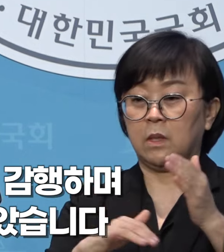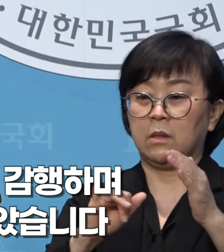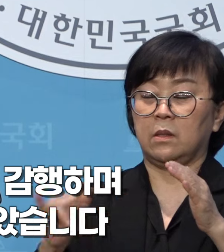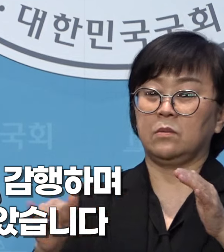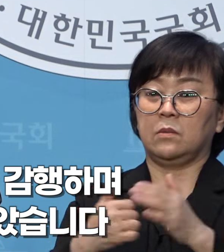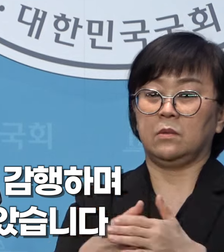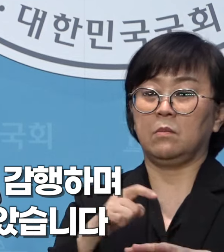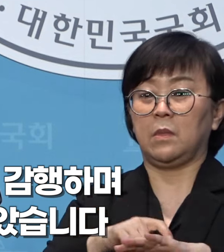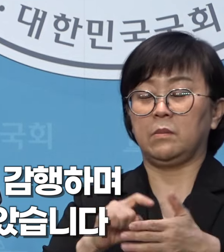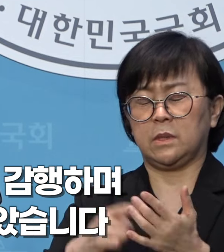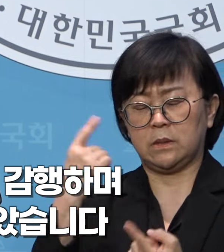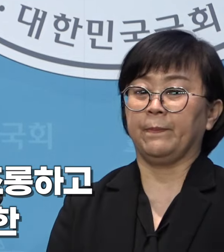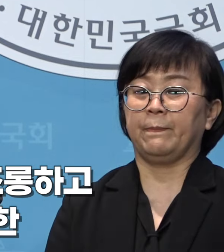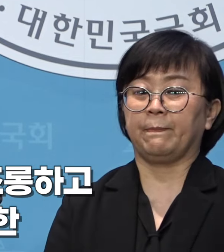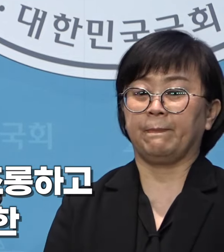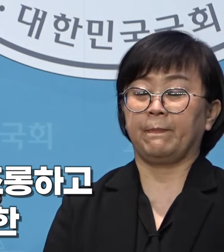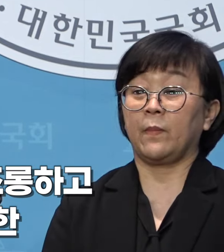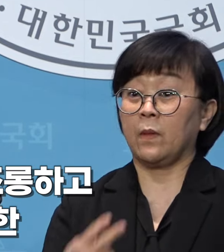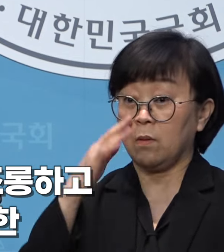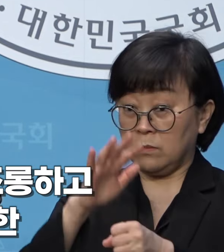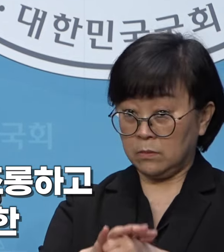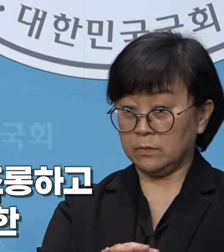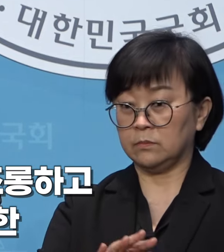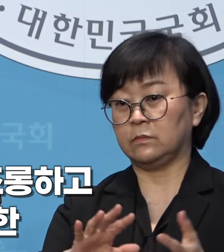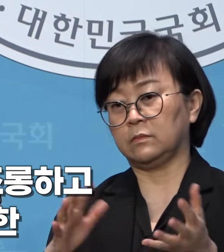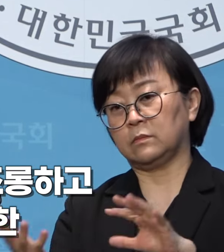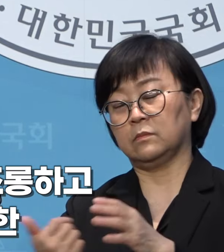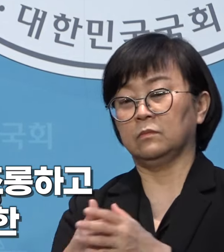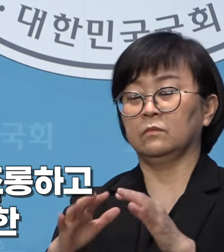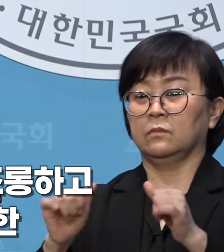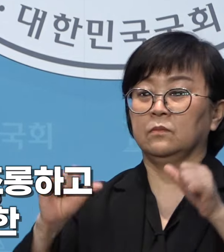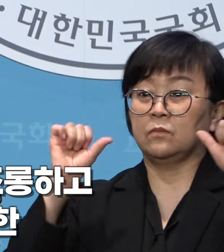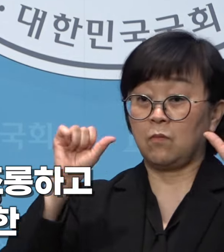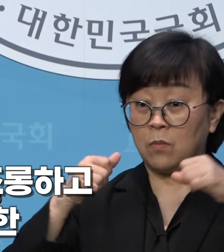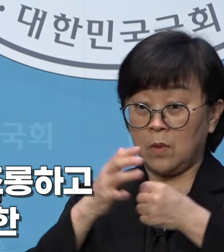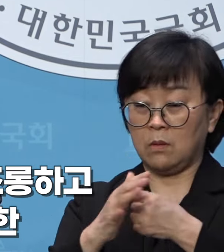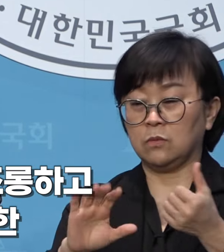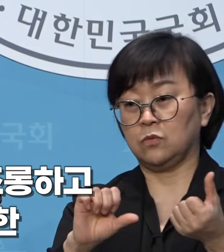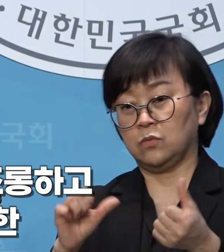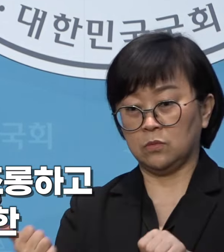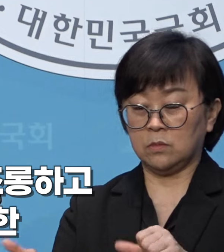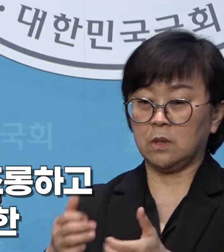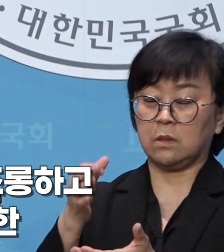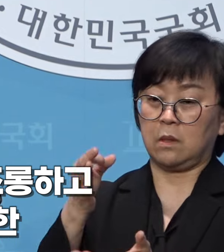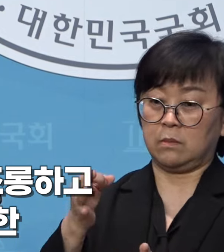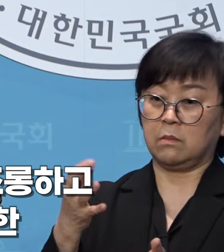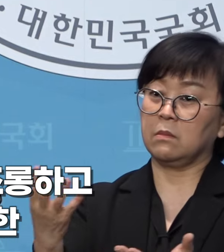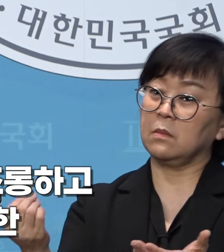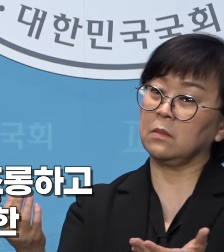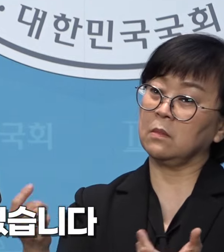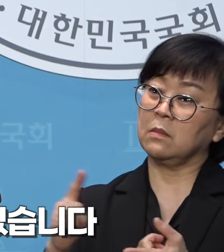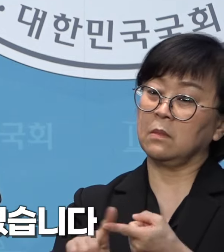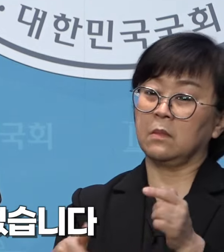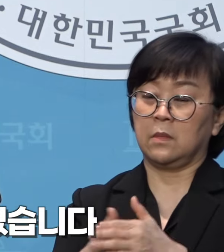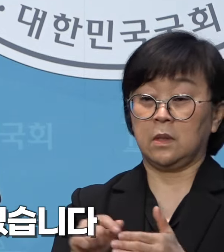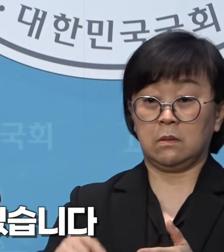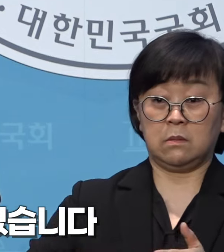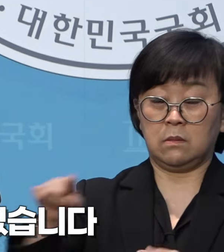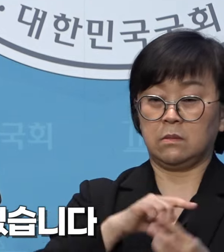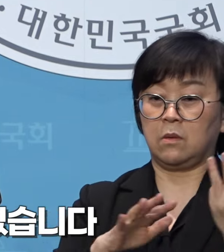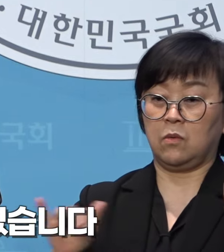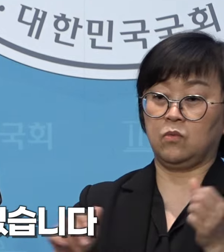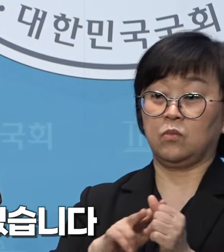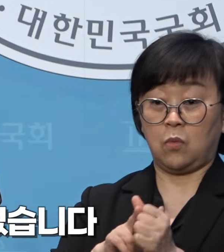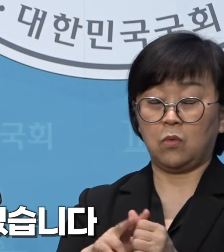가슴에 대못을 박았습니다. 억울하게 희생된 국민을 조롱하고 죽음의 값을 매기려 한 이들 세